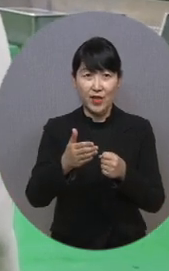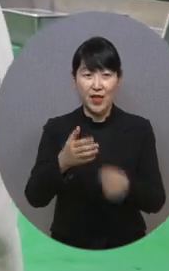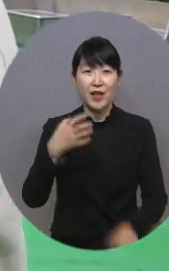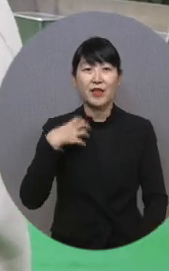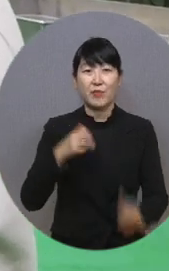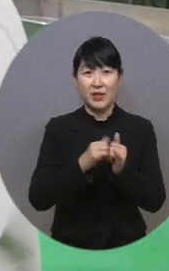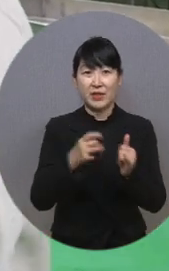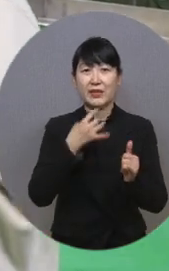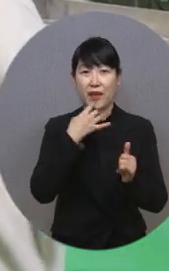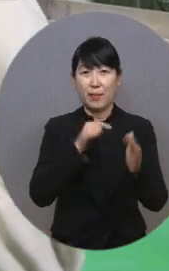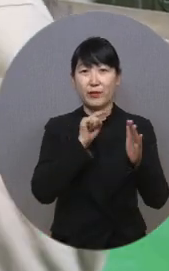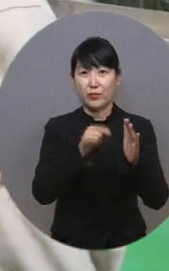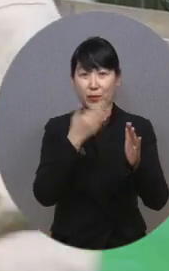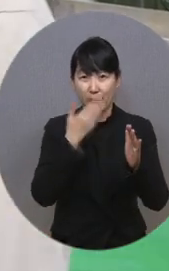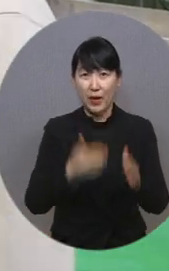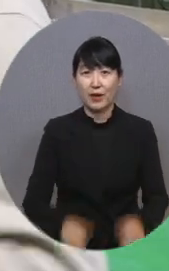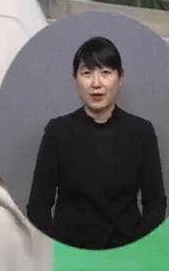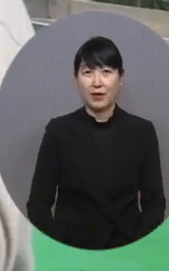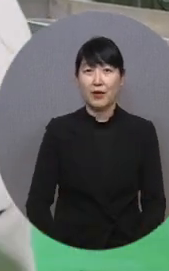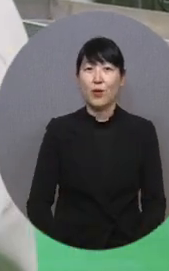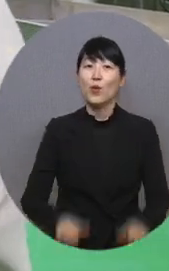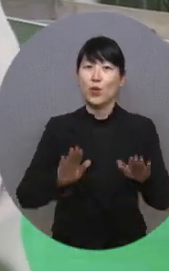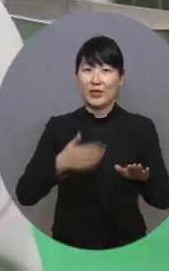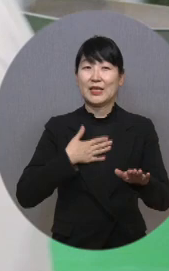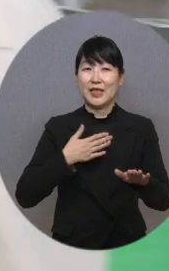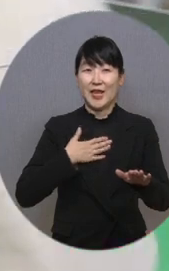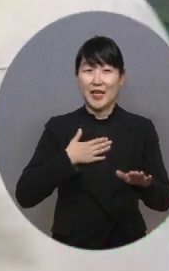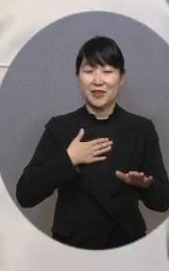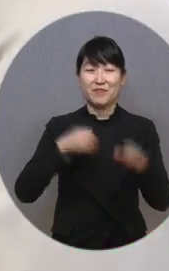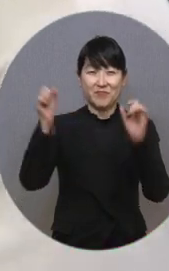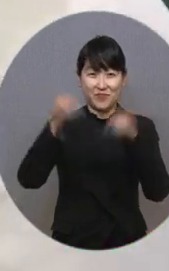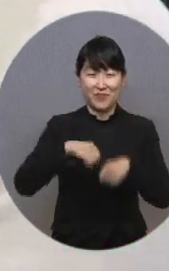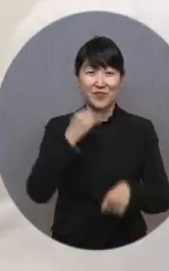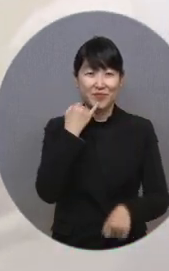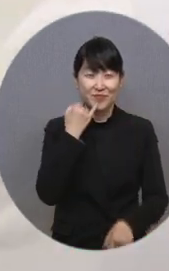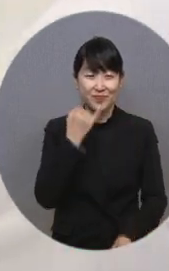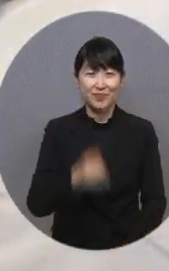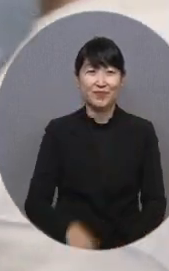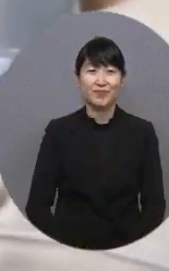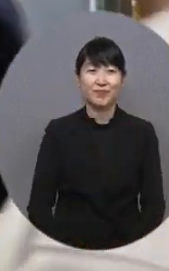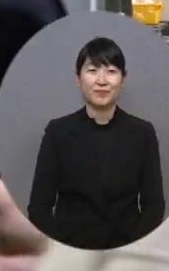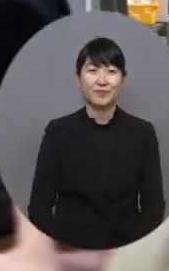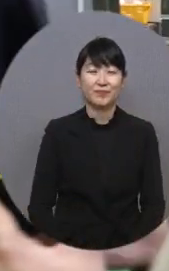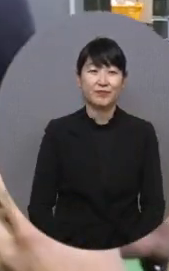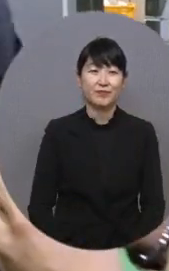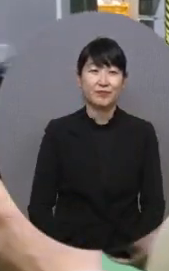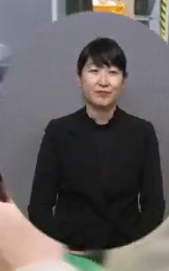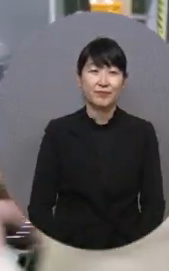네. 하지만 한번, 저는 네. 오늘 관계자입니다. 네. 들어가 보실까요? 네.